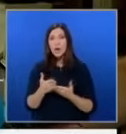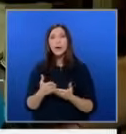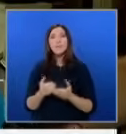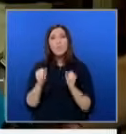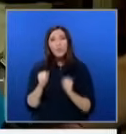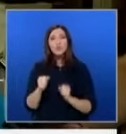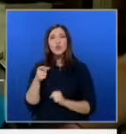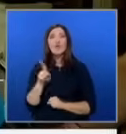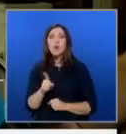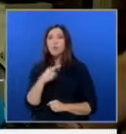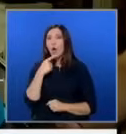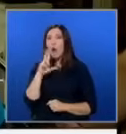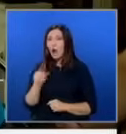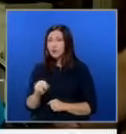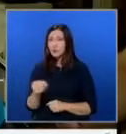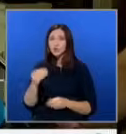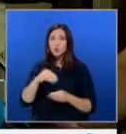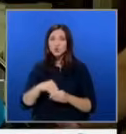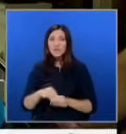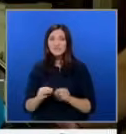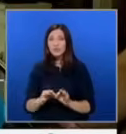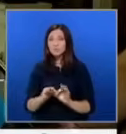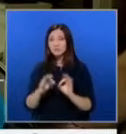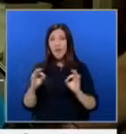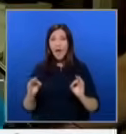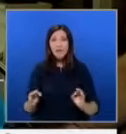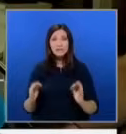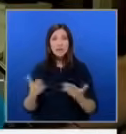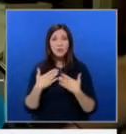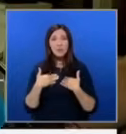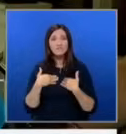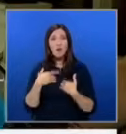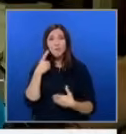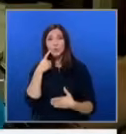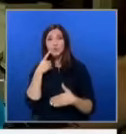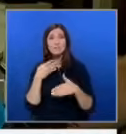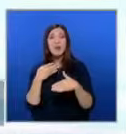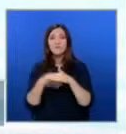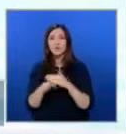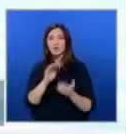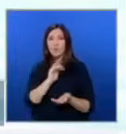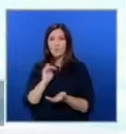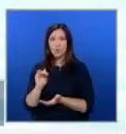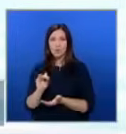това, което е казала и да участва съразмерно на своя брутен вътрешен продукт.